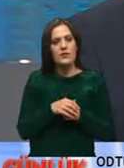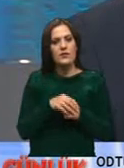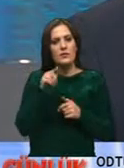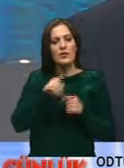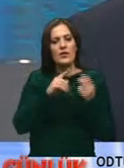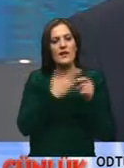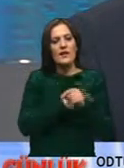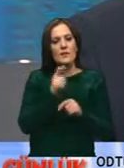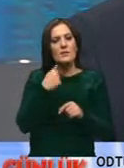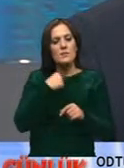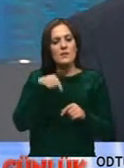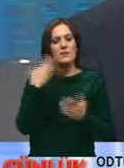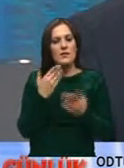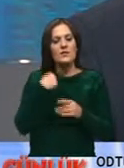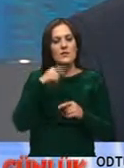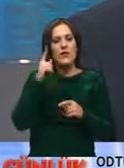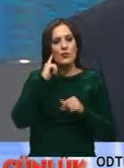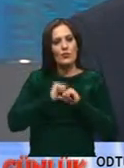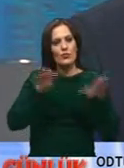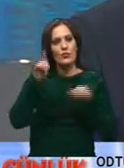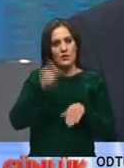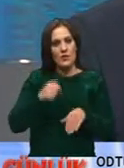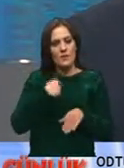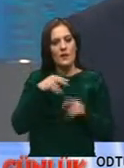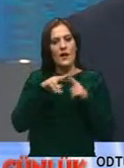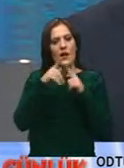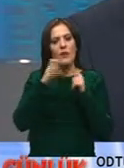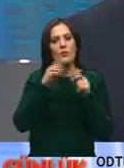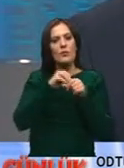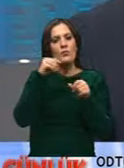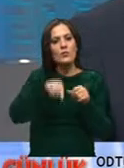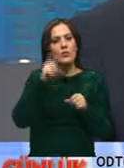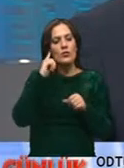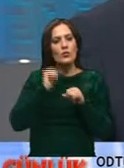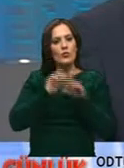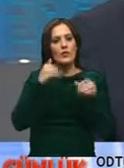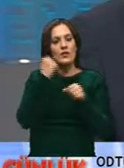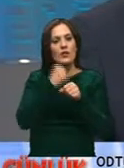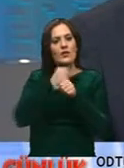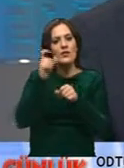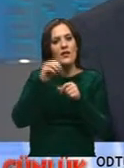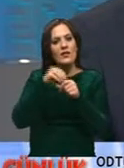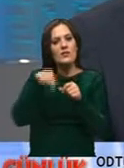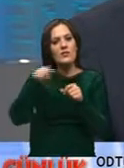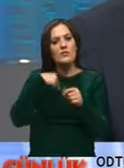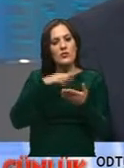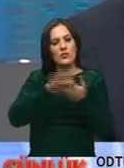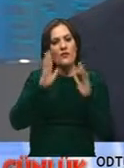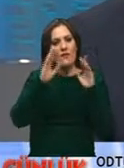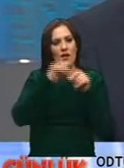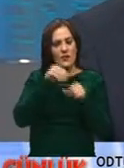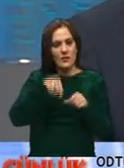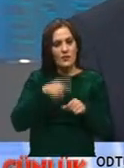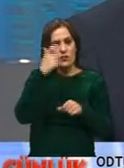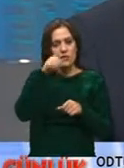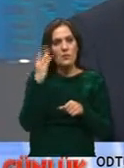Bu ilde bir aslında bizim bir etkimiz oldu. Hani Atom'un böyle de bir etkisi oldu. Global Game Jam, yani bizim düzenlediğimiz etkinliğin. Ve